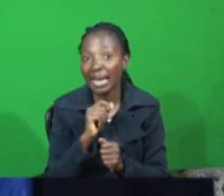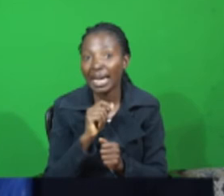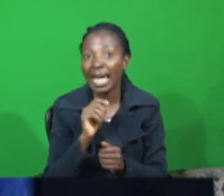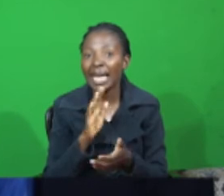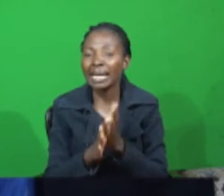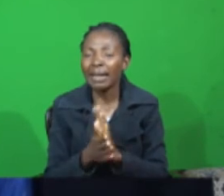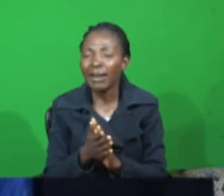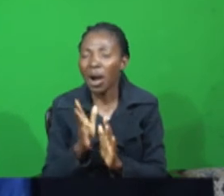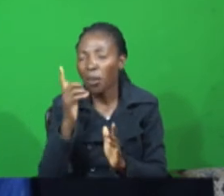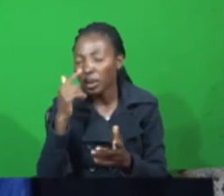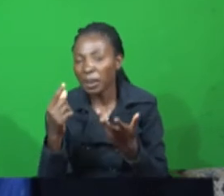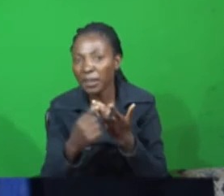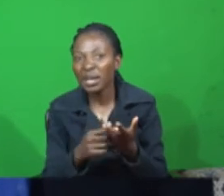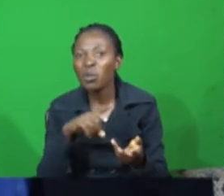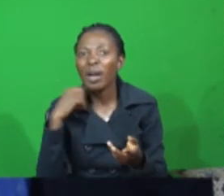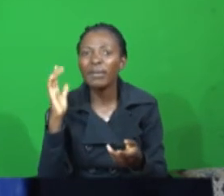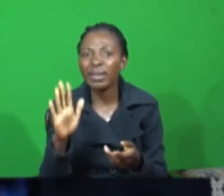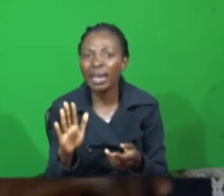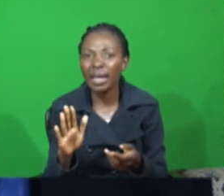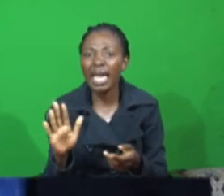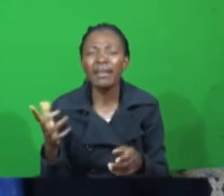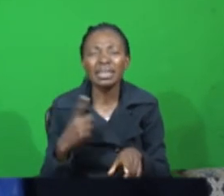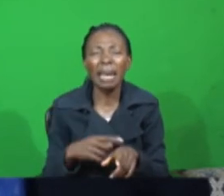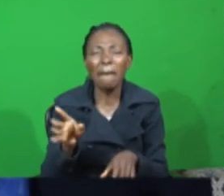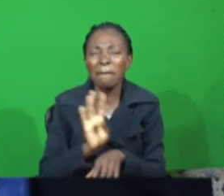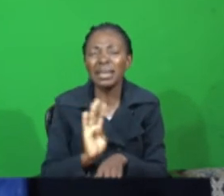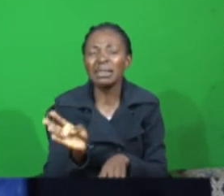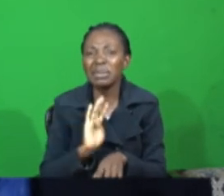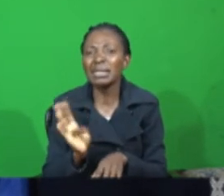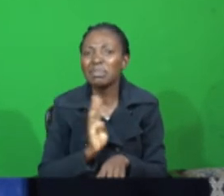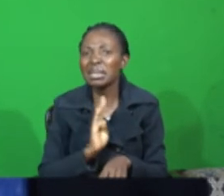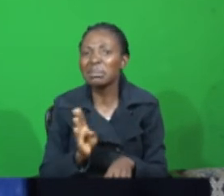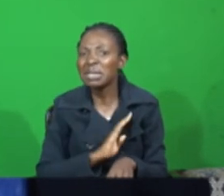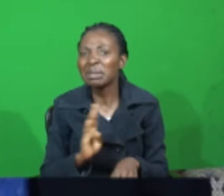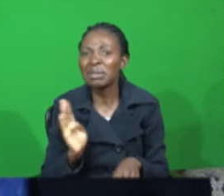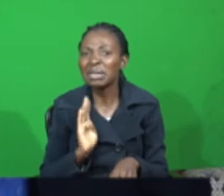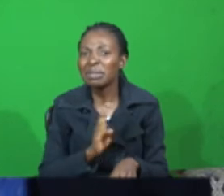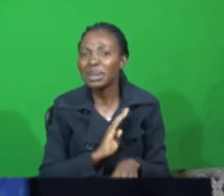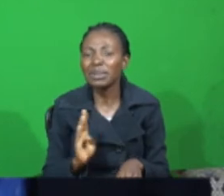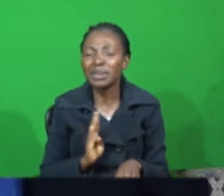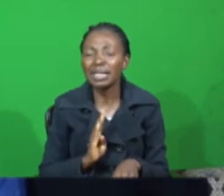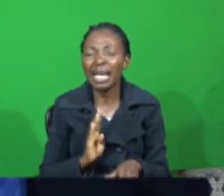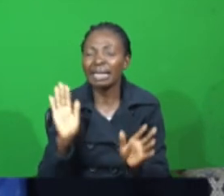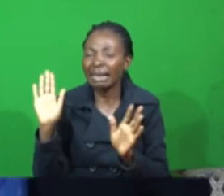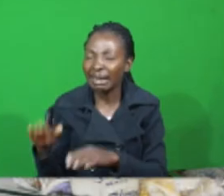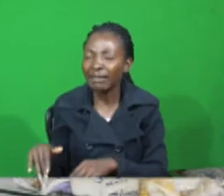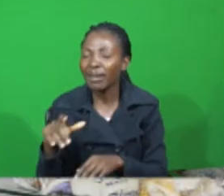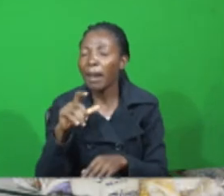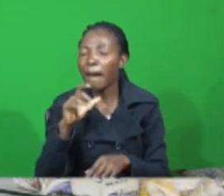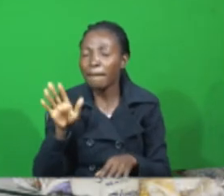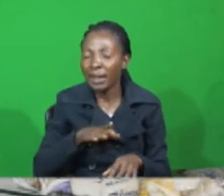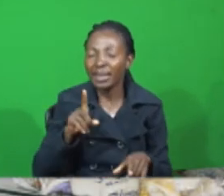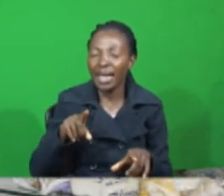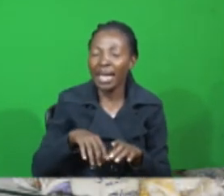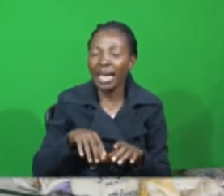wangoti wakaroora mudzimai aripo pamba unongomhanya uchidzingirira bhizinesi uchisiya mukadzi ari kune vakomana webasa zvakaipawo futi izvo mai